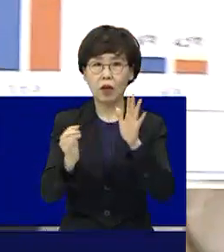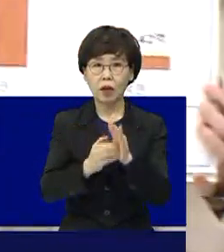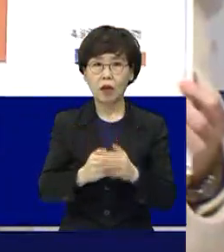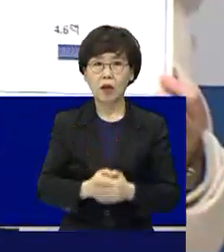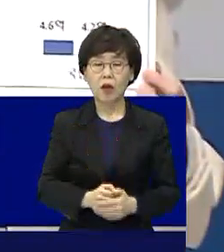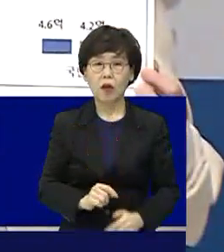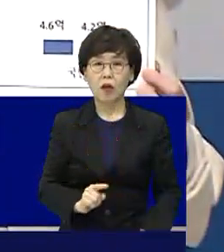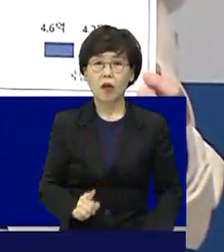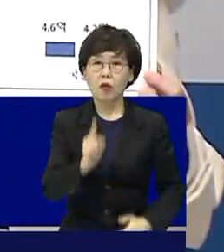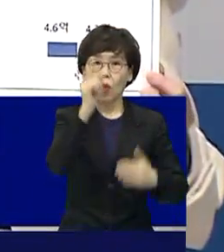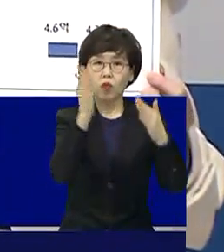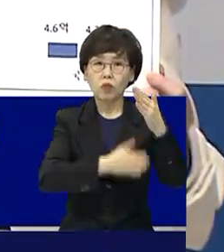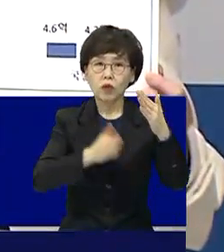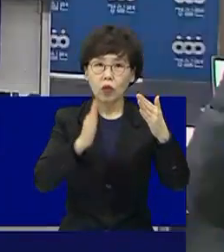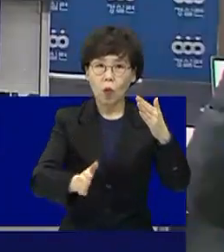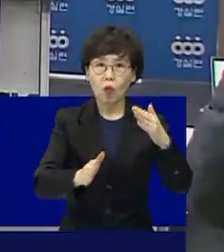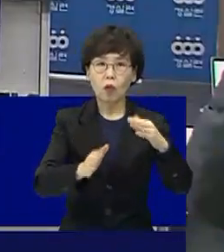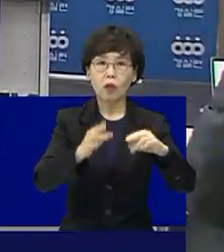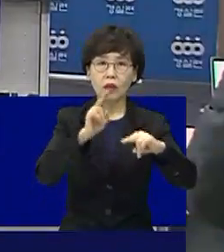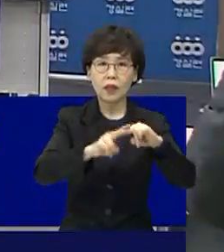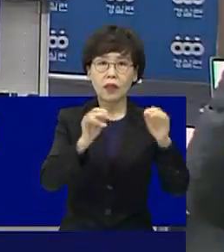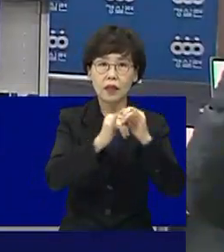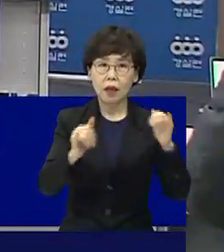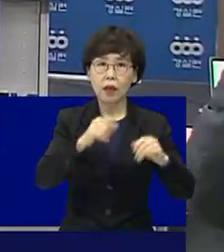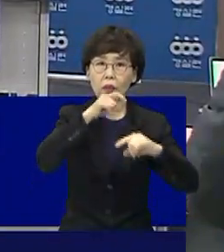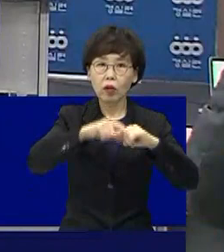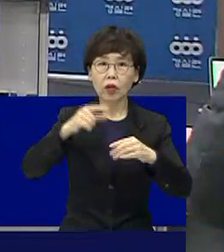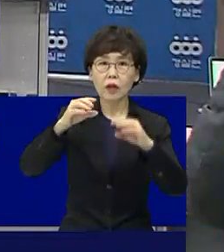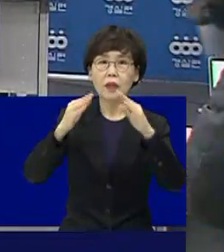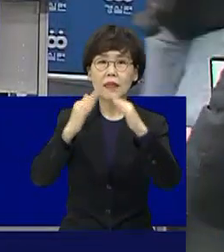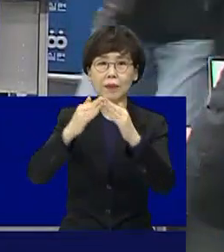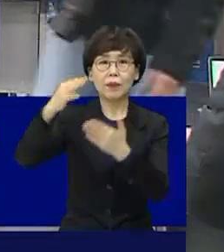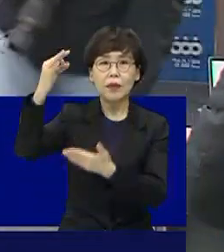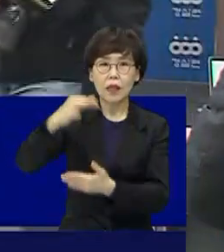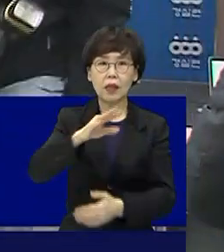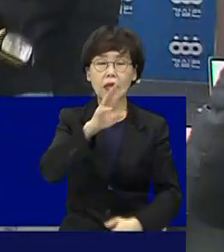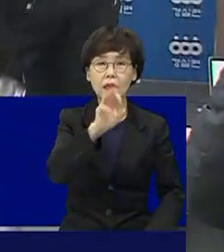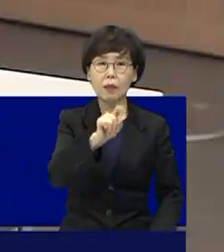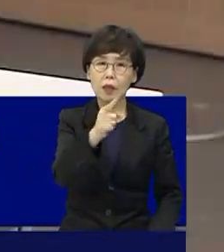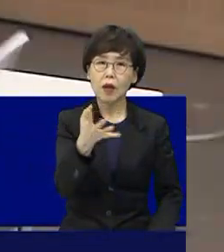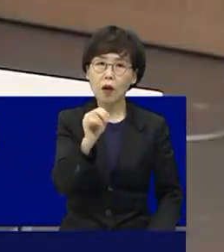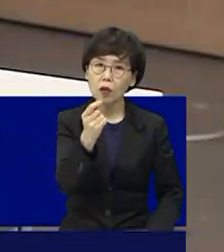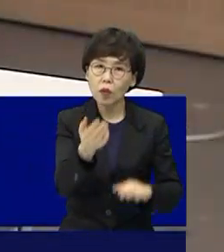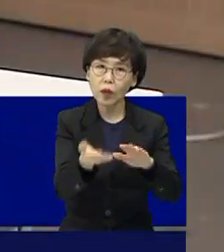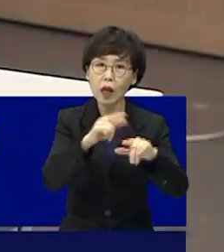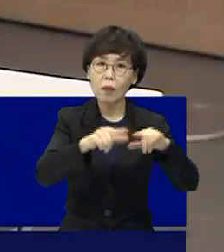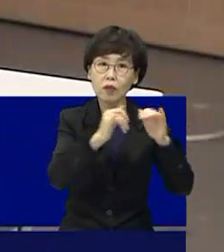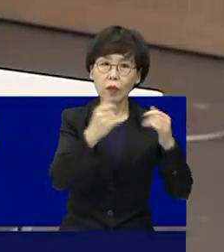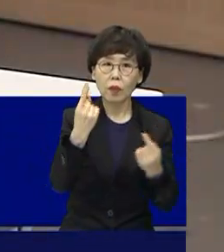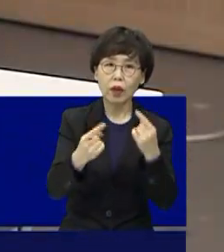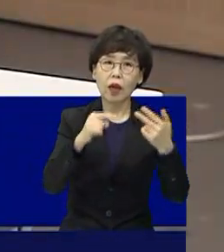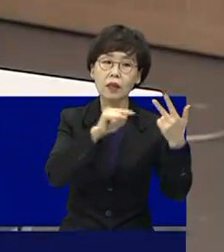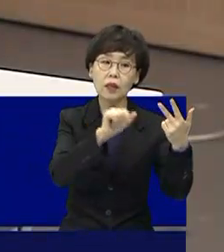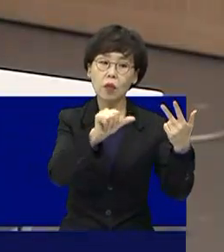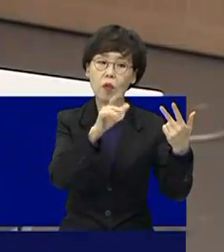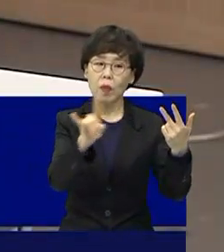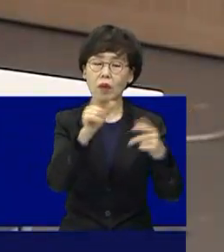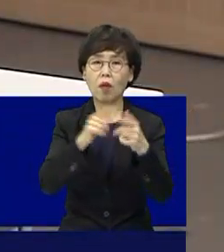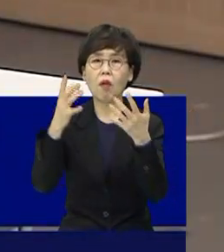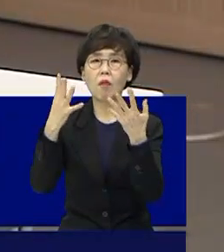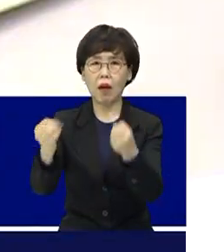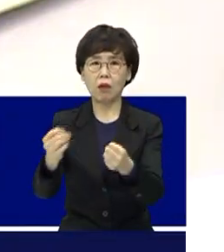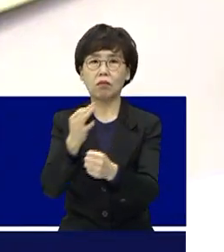말했습니다. 고위공직자들의 평균 부동산 재산은 31.4억 원으로 일반 국민보다 7.5배 많은